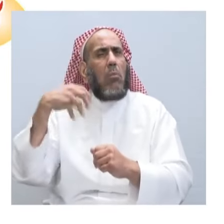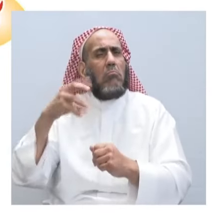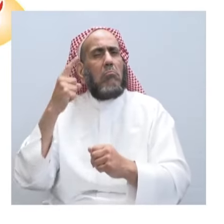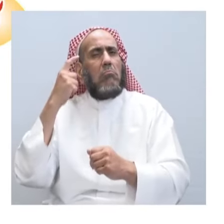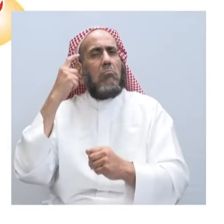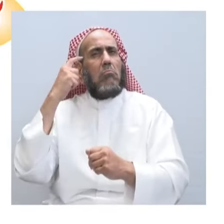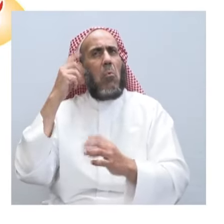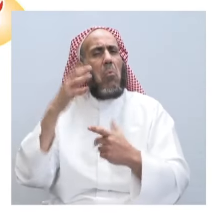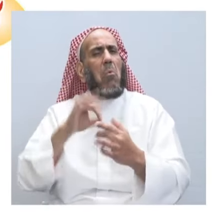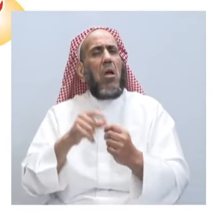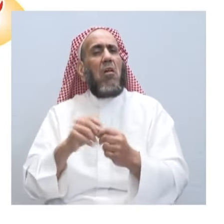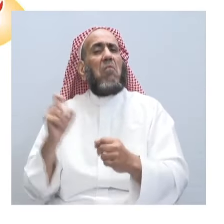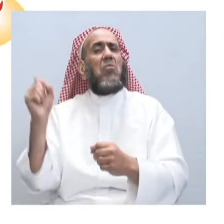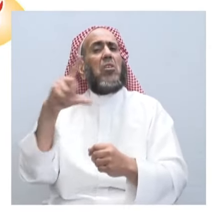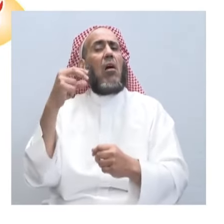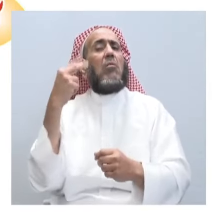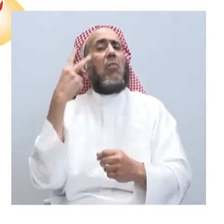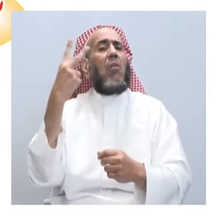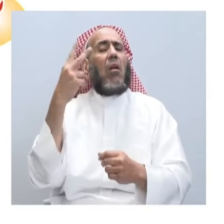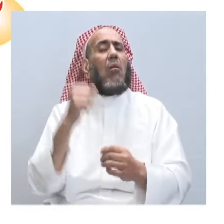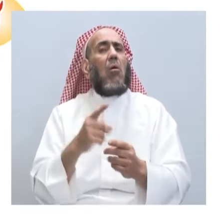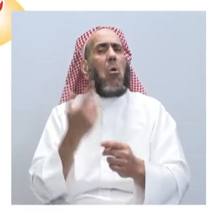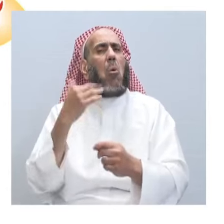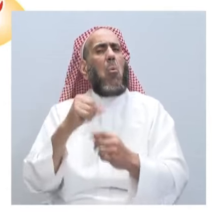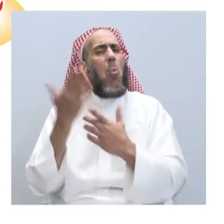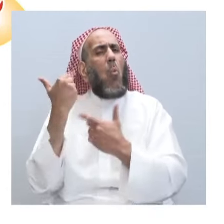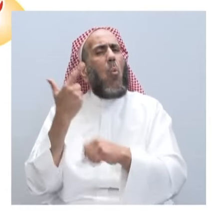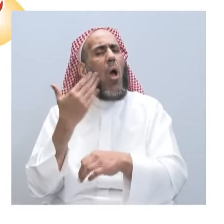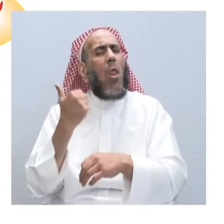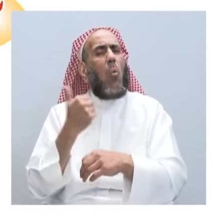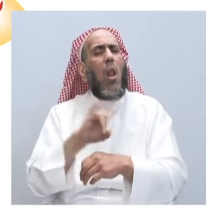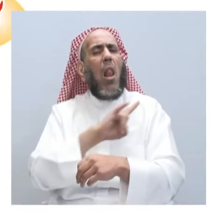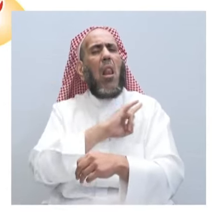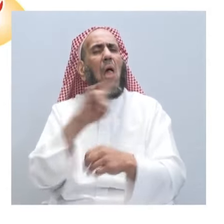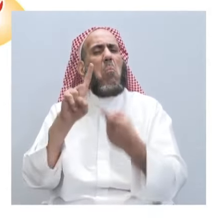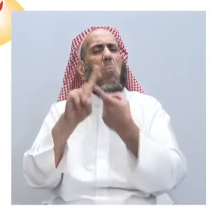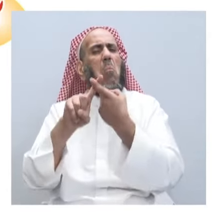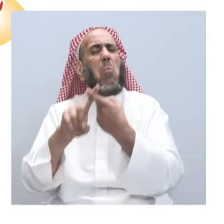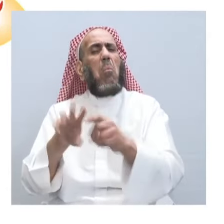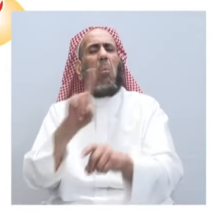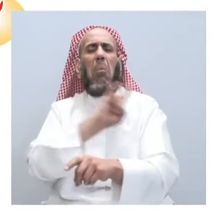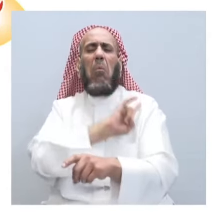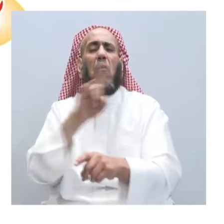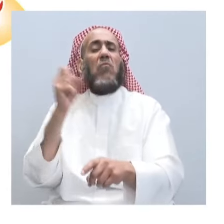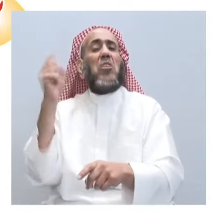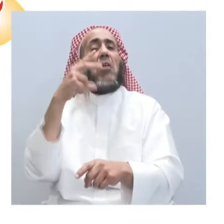يعتقدونه في شهر صفر حيث كانوا لا يتزوجون